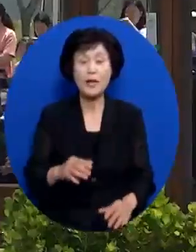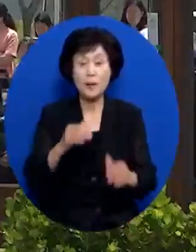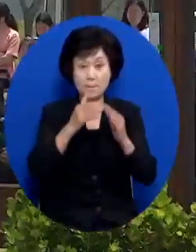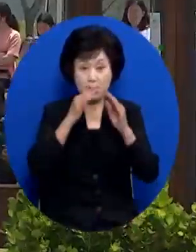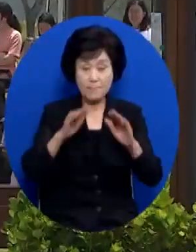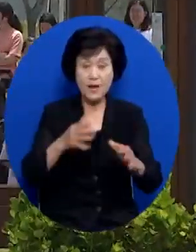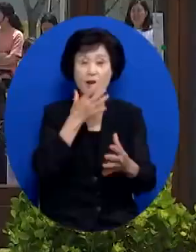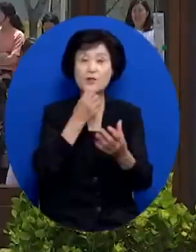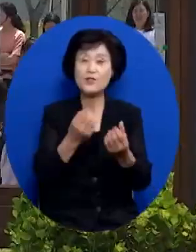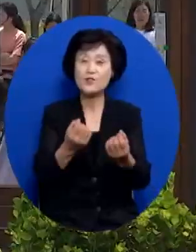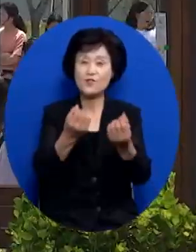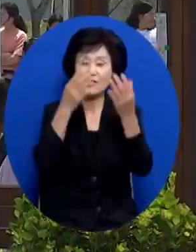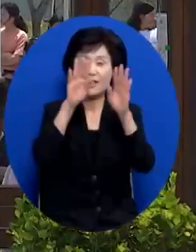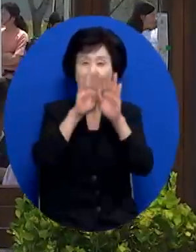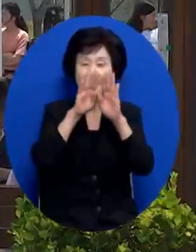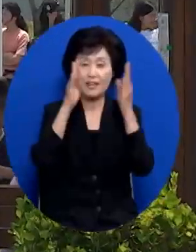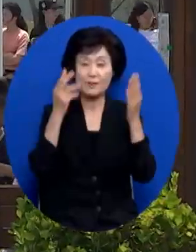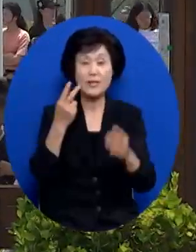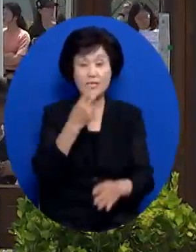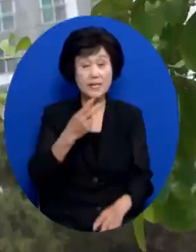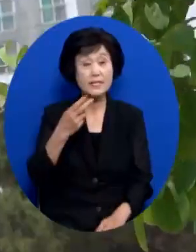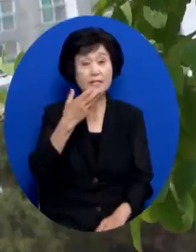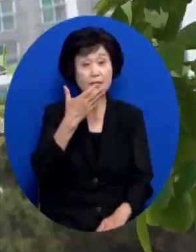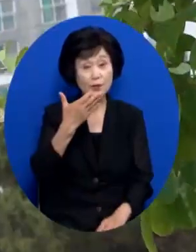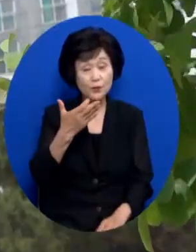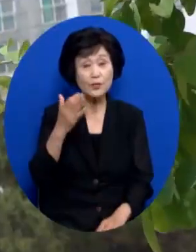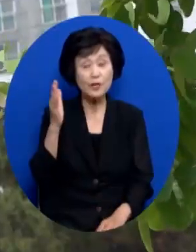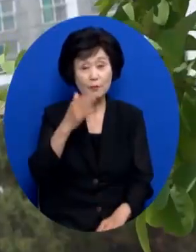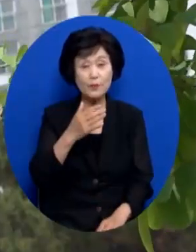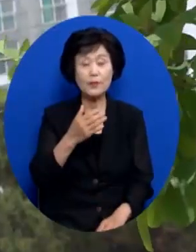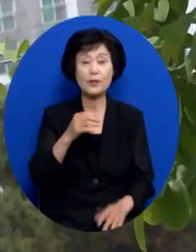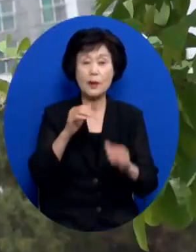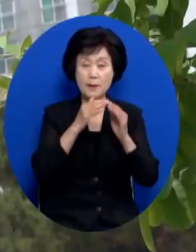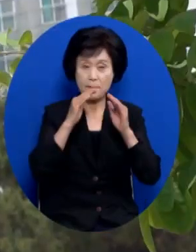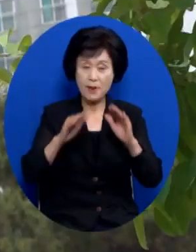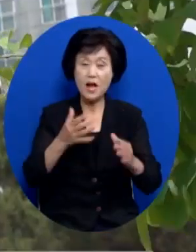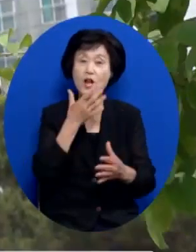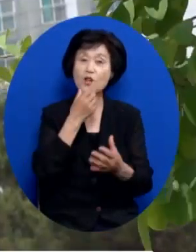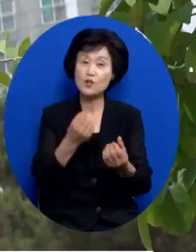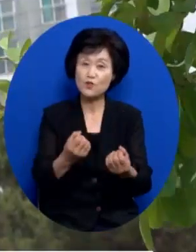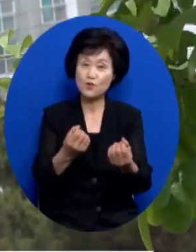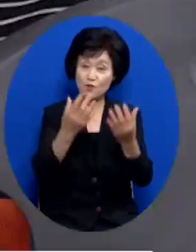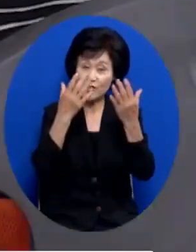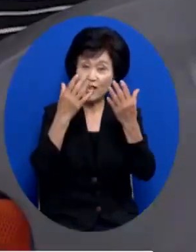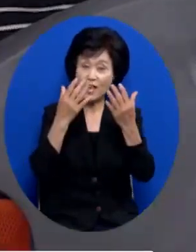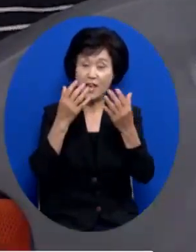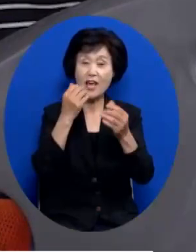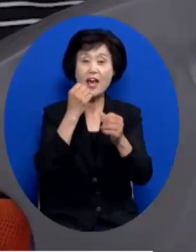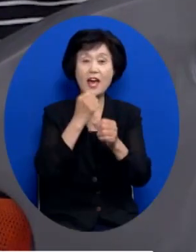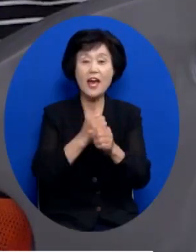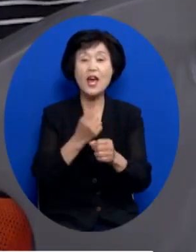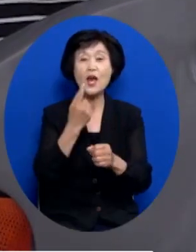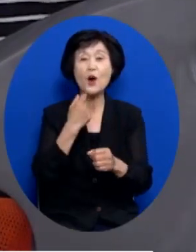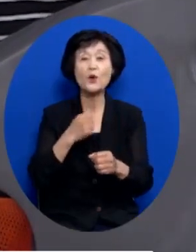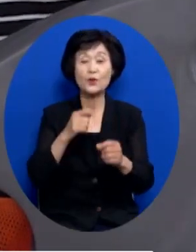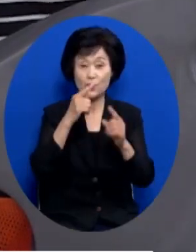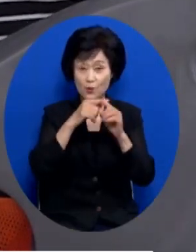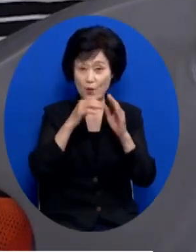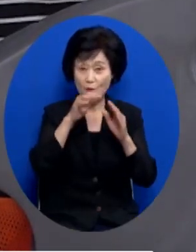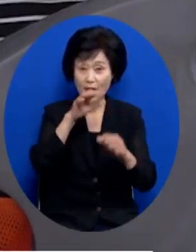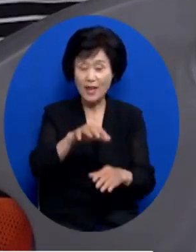열렸습니다. 2019년부터 마을 축제를 진행해온 영복교회는 하나님이 주신 자연을 다스리고